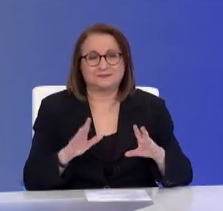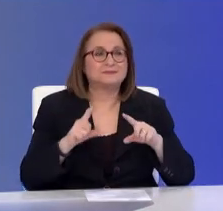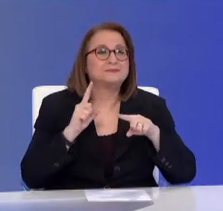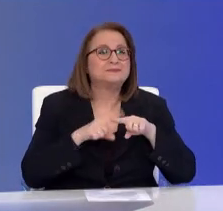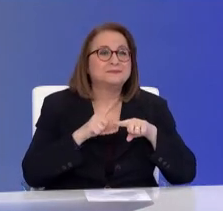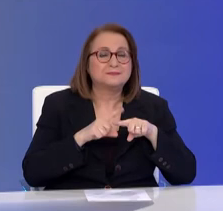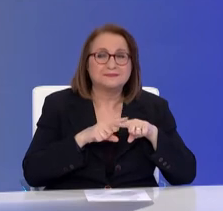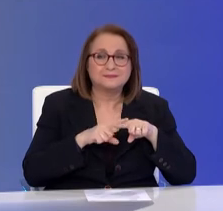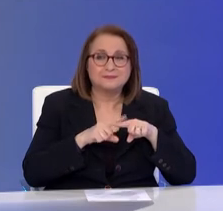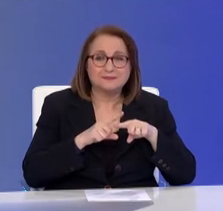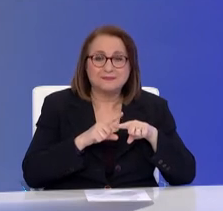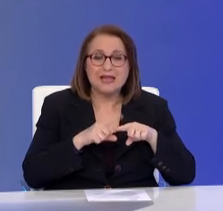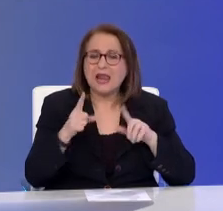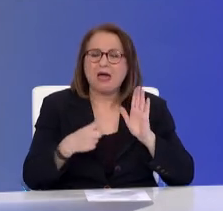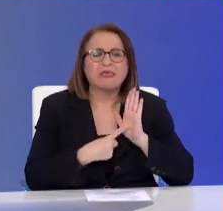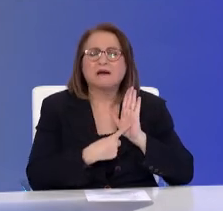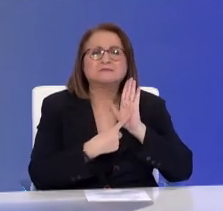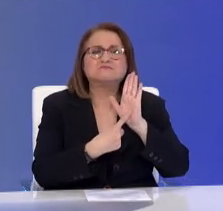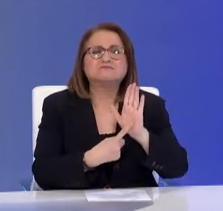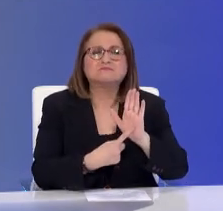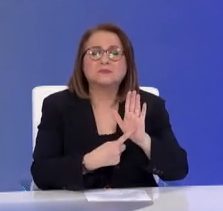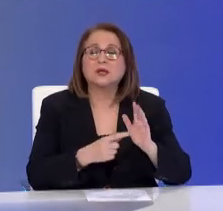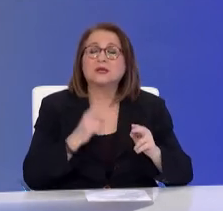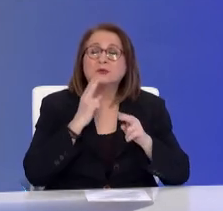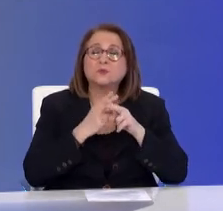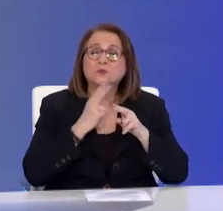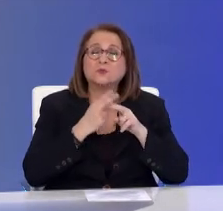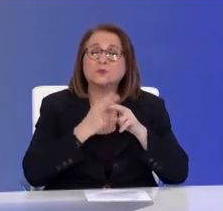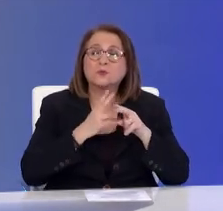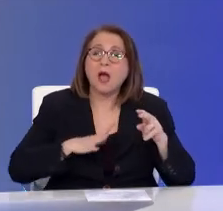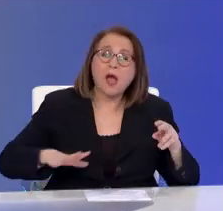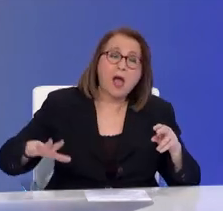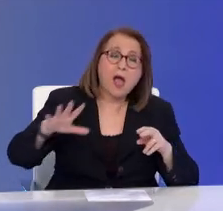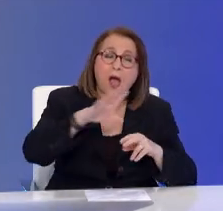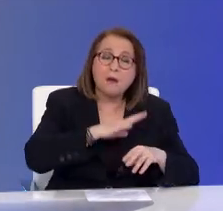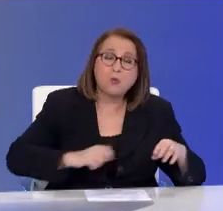Ελλάδα ενσαρκώνει πάνω απ' όλα